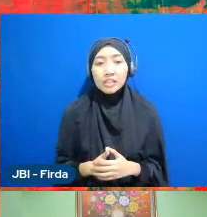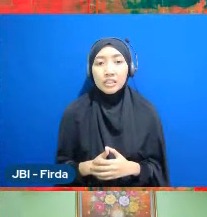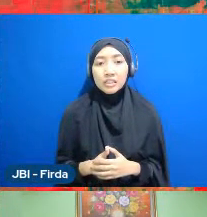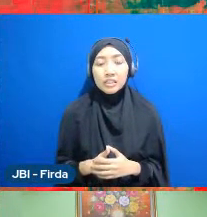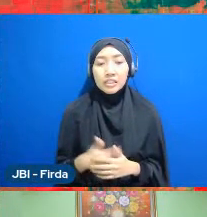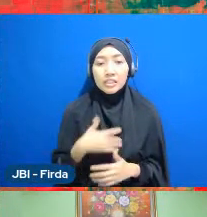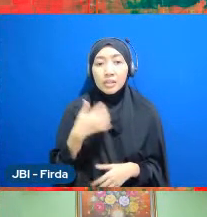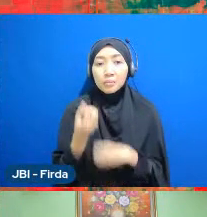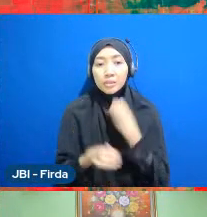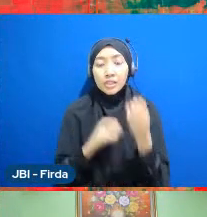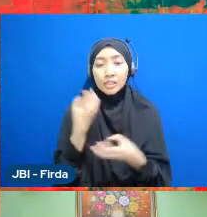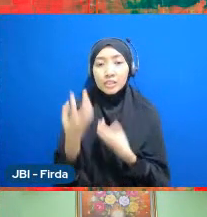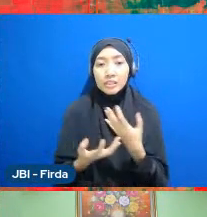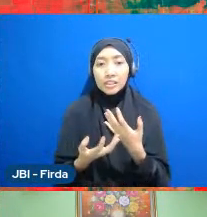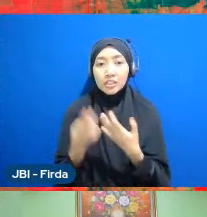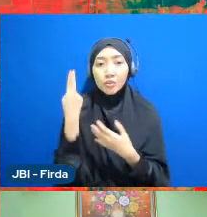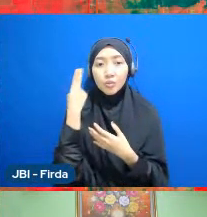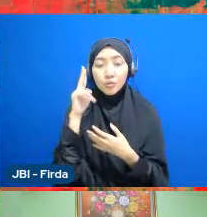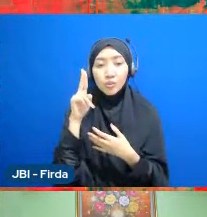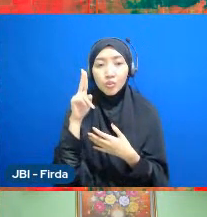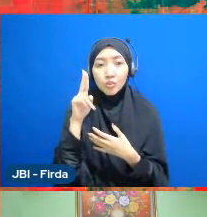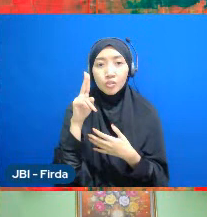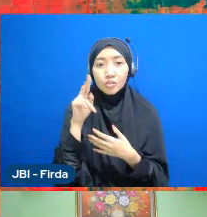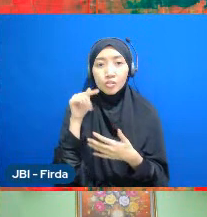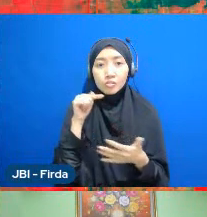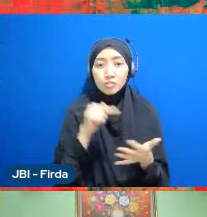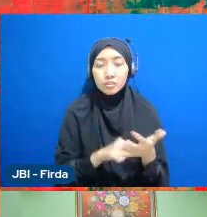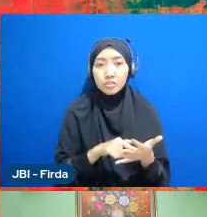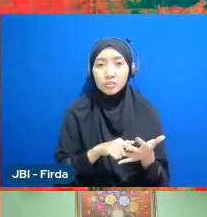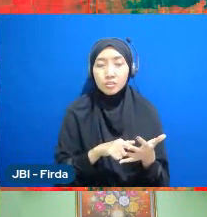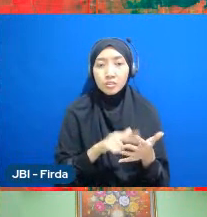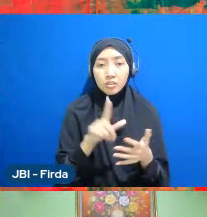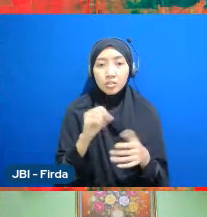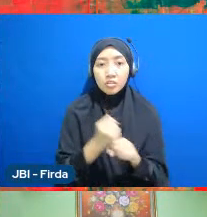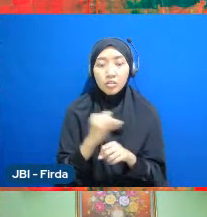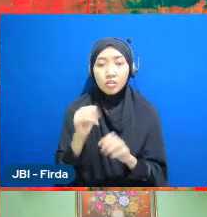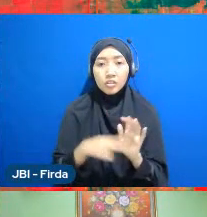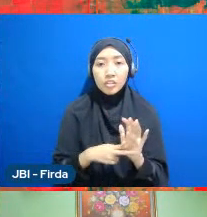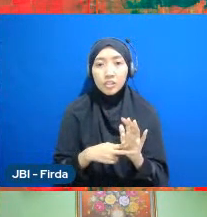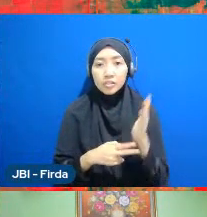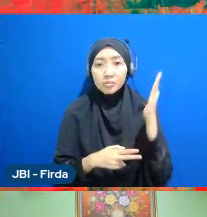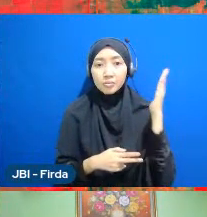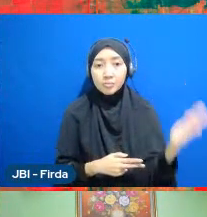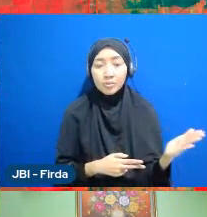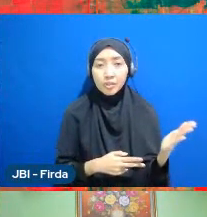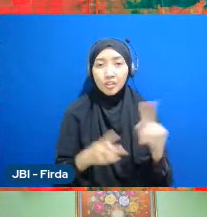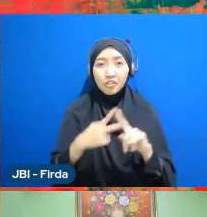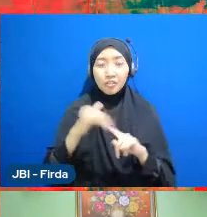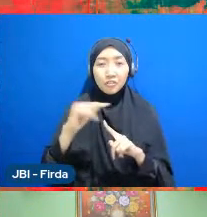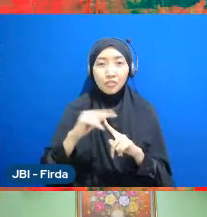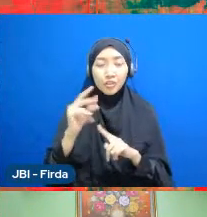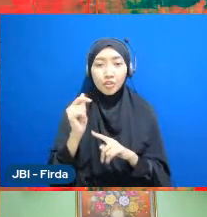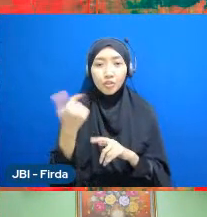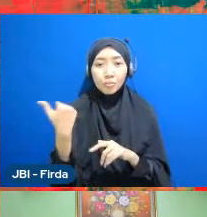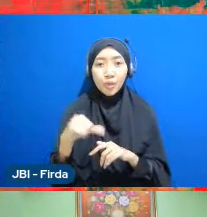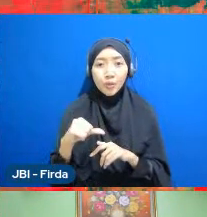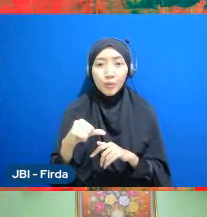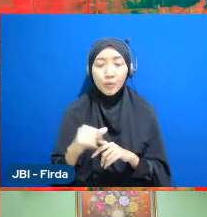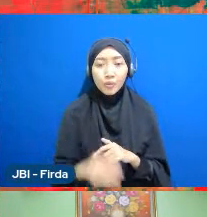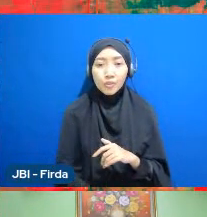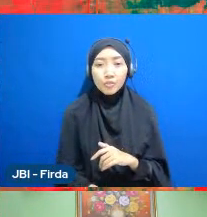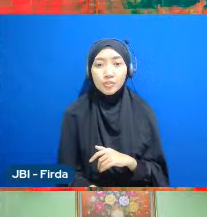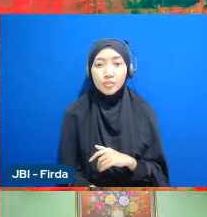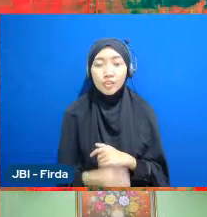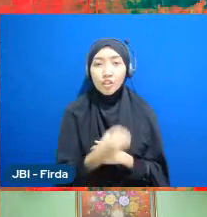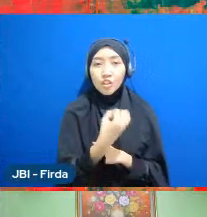menjelaskan untuk klik login, di sini ada beberapa fitur baru, yaitu login dengan nomor